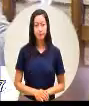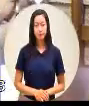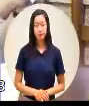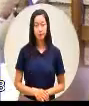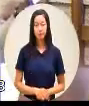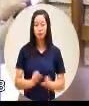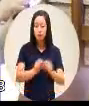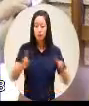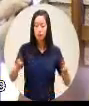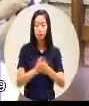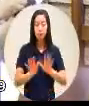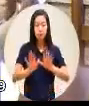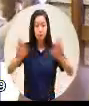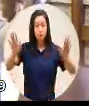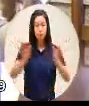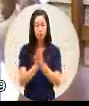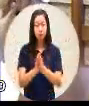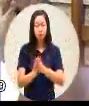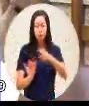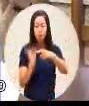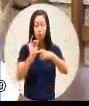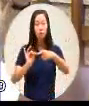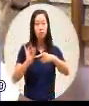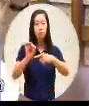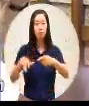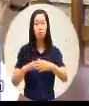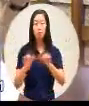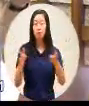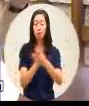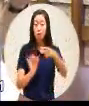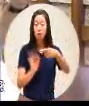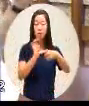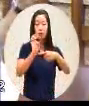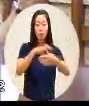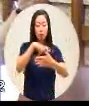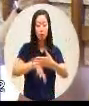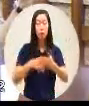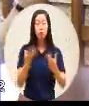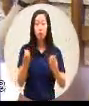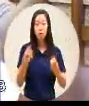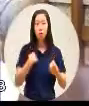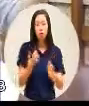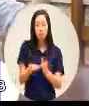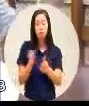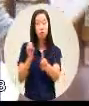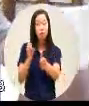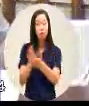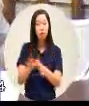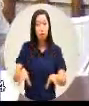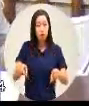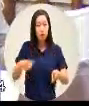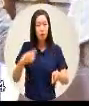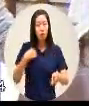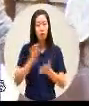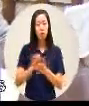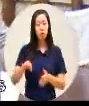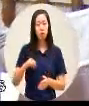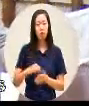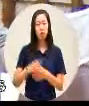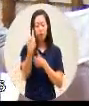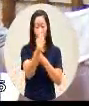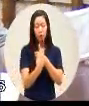所以多元发展里面100%，它不是40%里面呢。我刚跟你讲说，一开始我们就这张脸，我